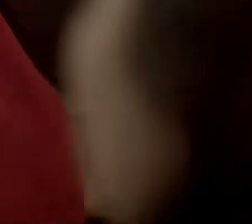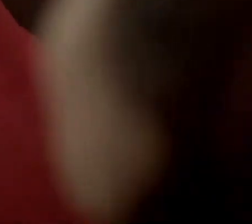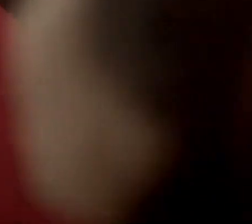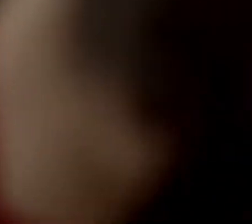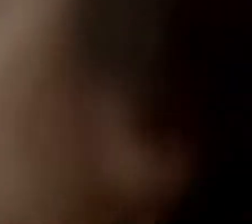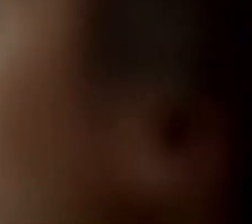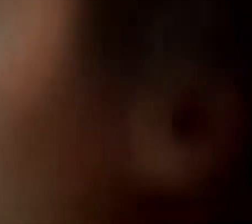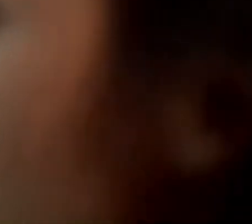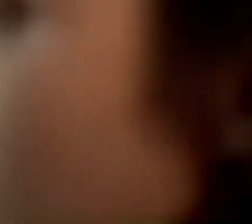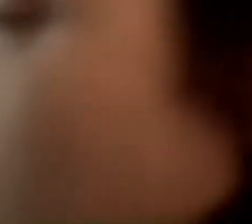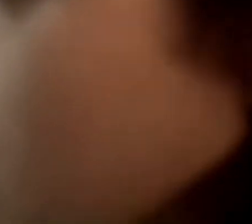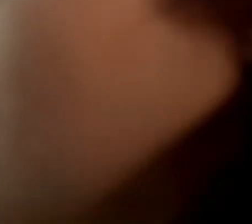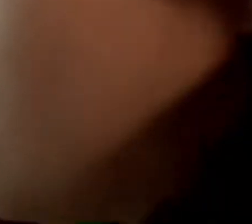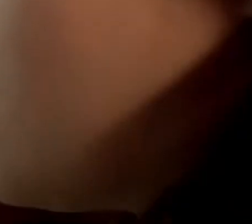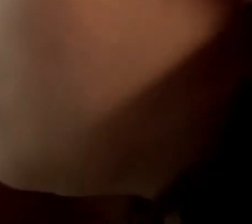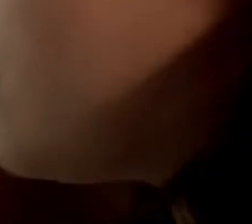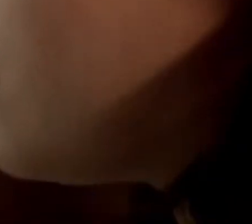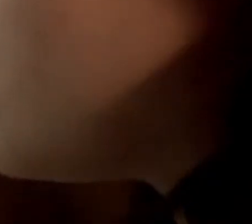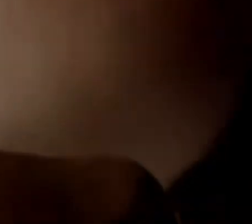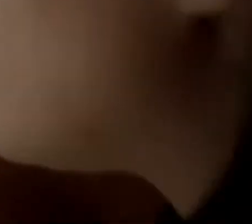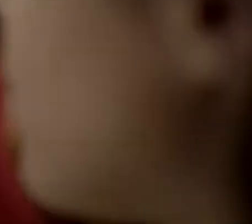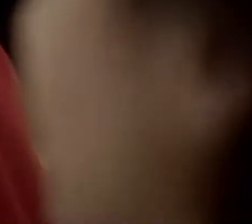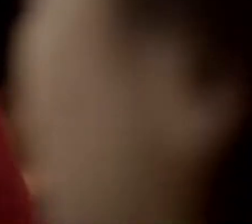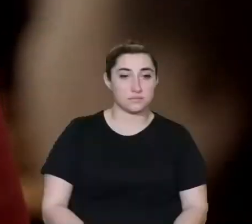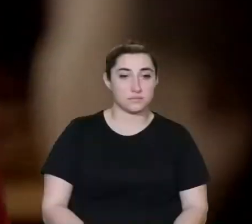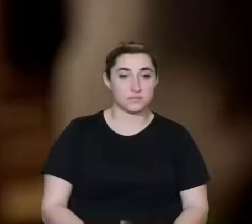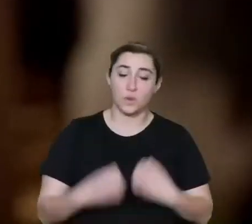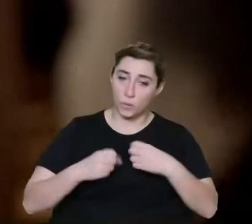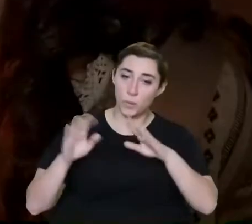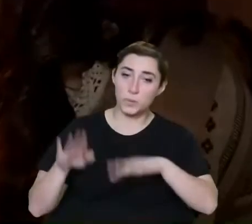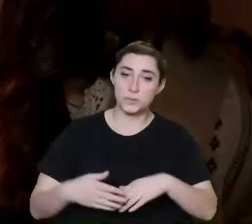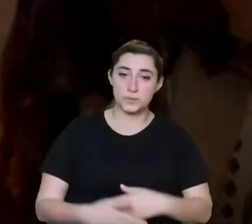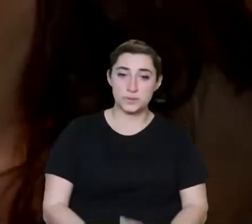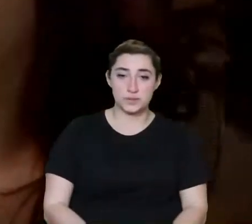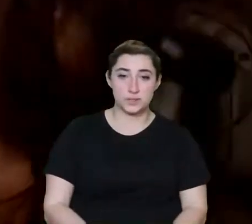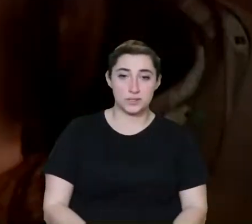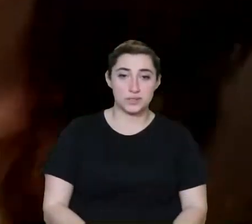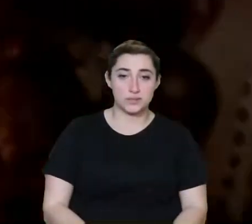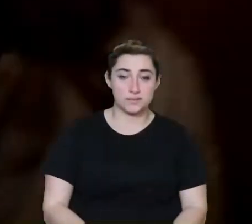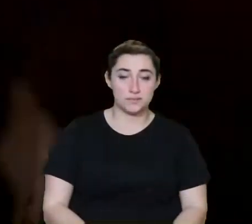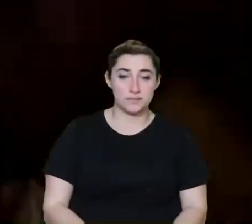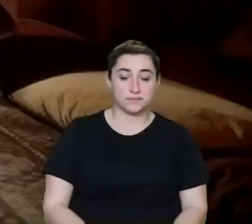Kerim'i aldı. Öpüp kitaplığa kaldırdı. Otur hele.